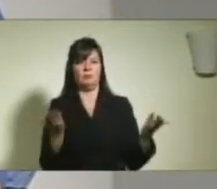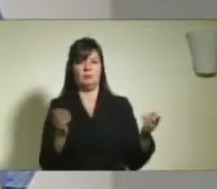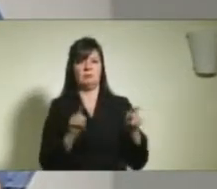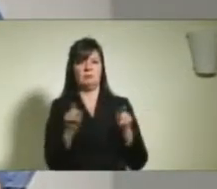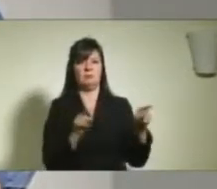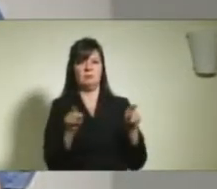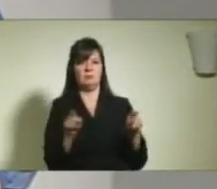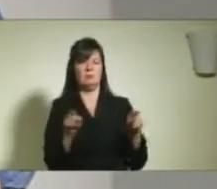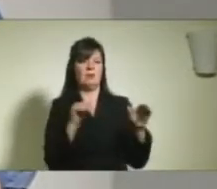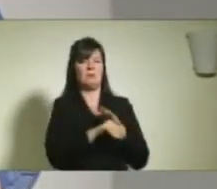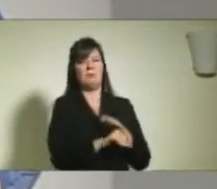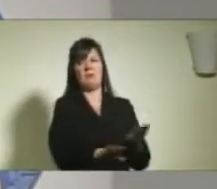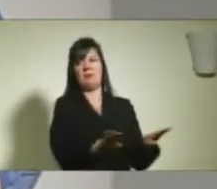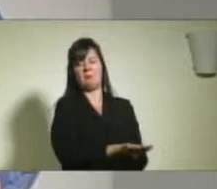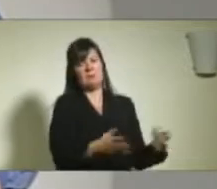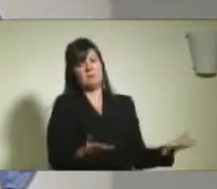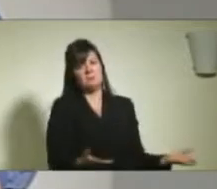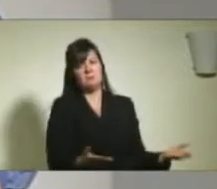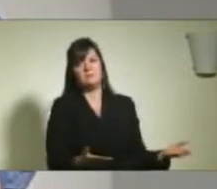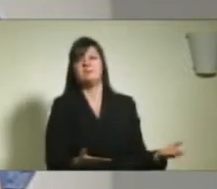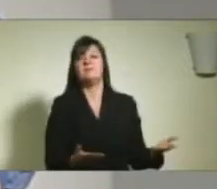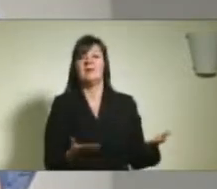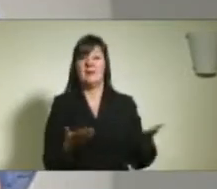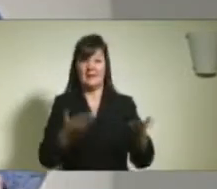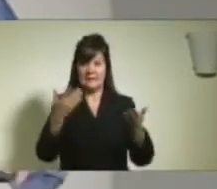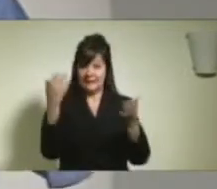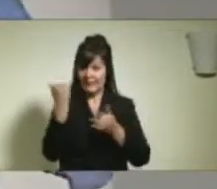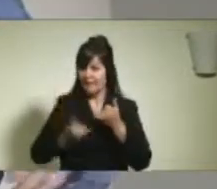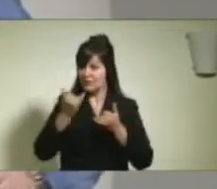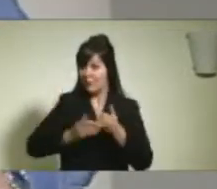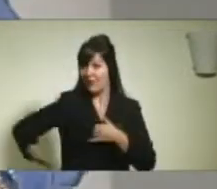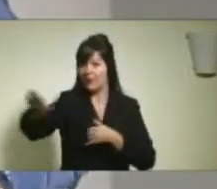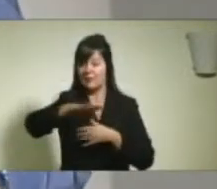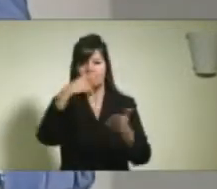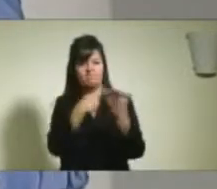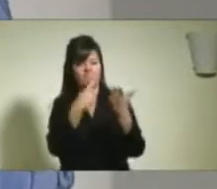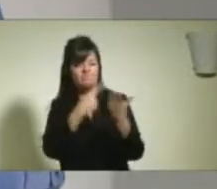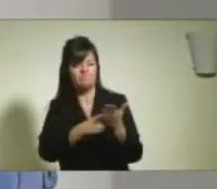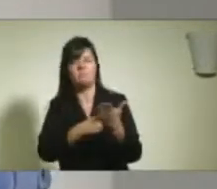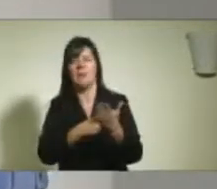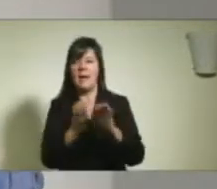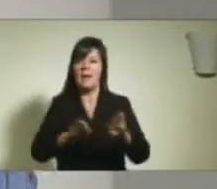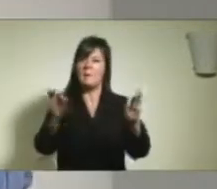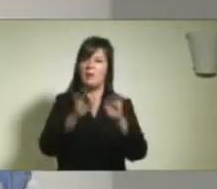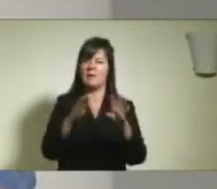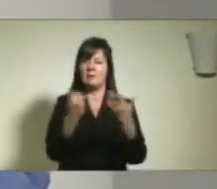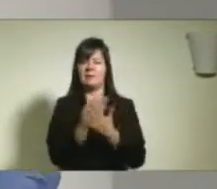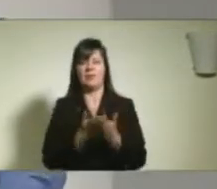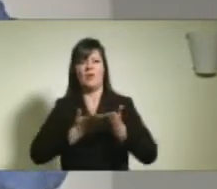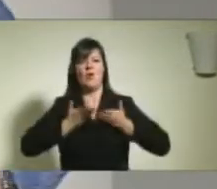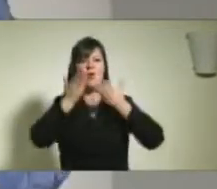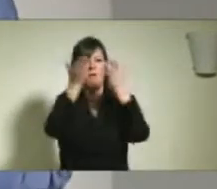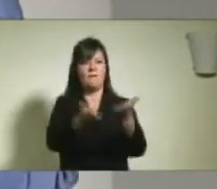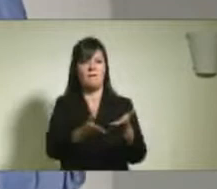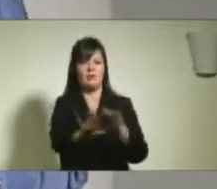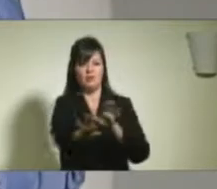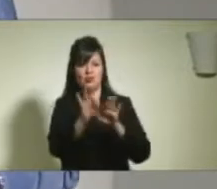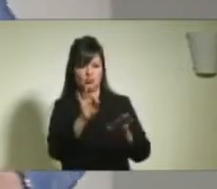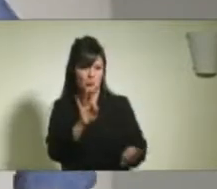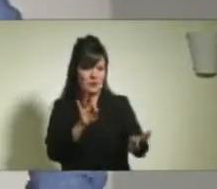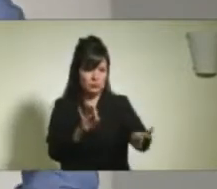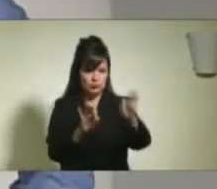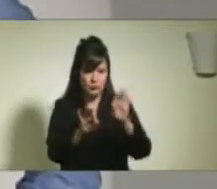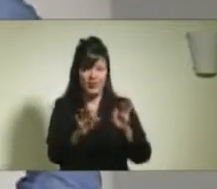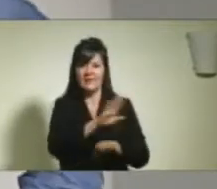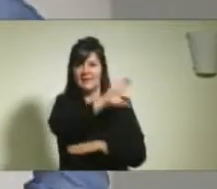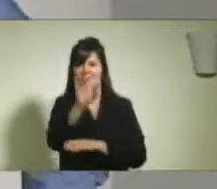tenez ce week-end offrent de véritables choix aux Canadiens. au lieu par rapport à ce qu'on